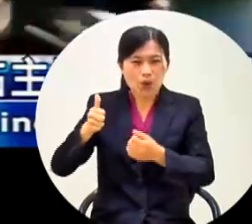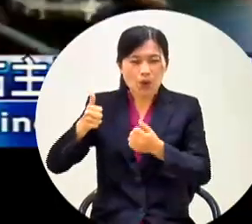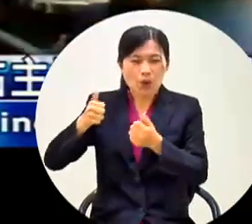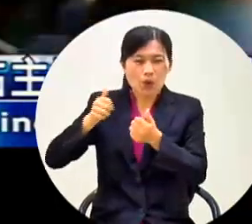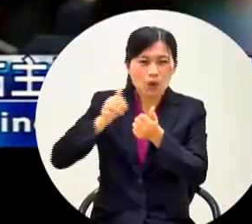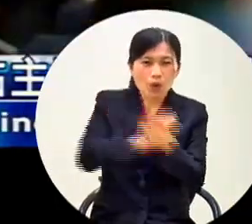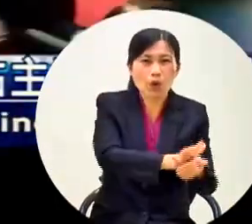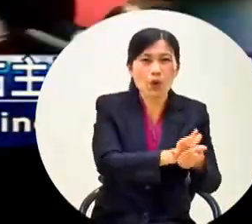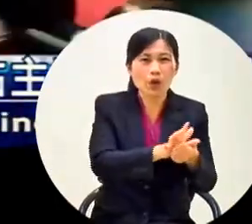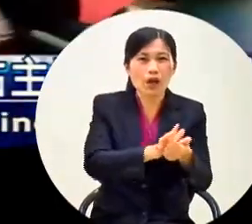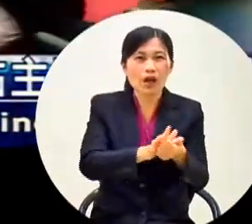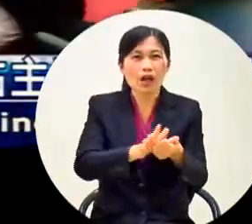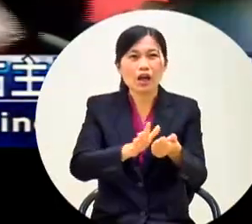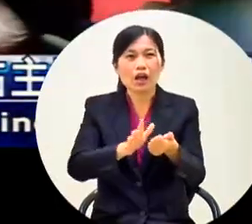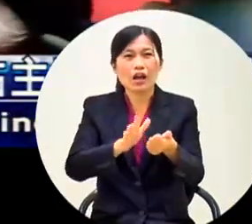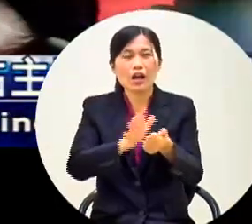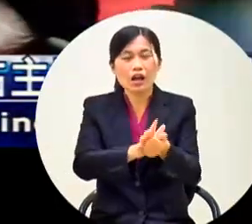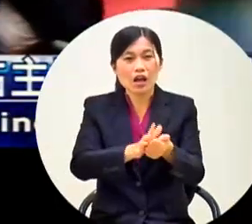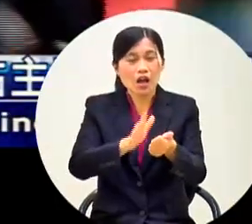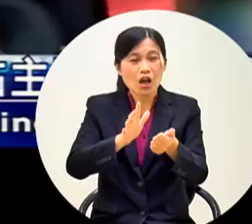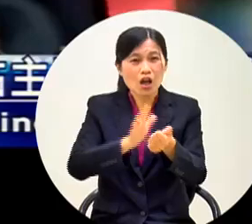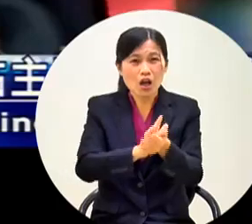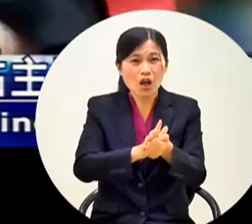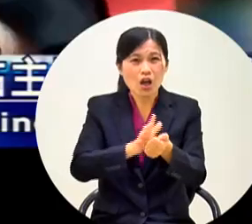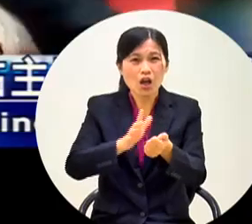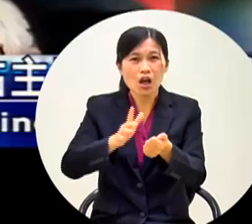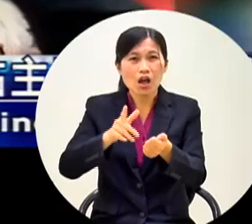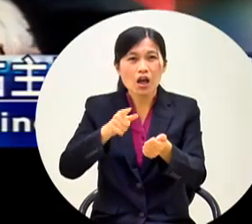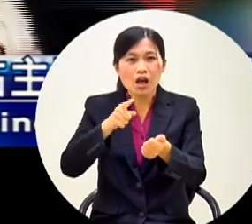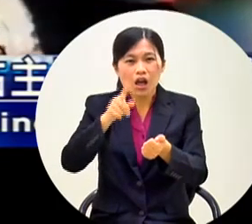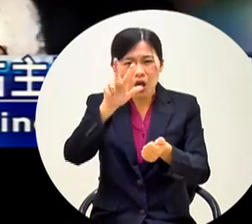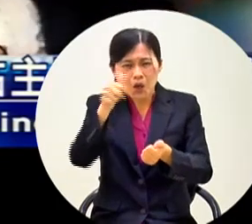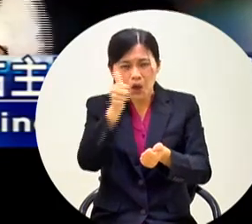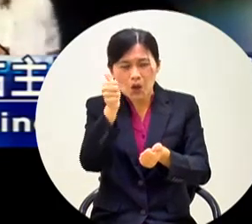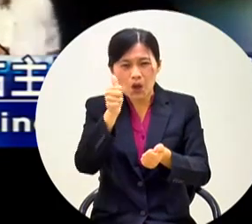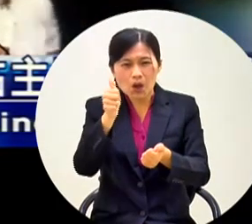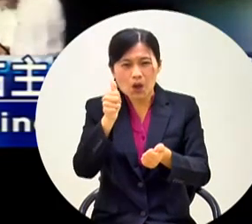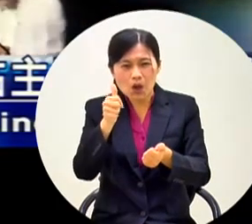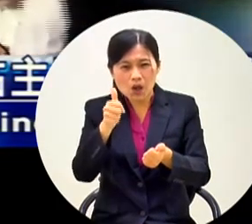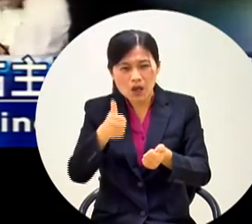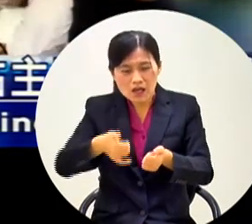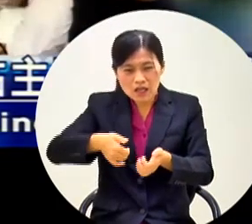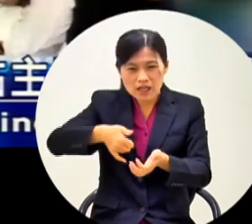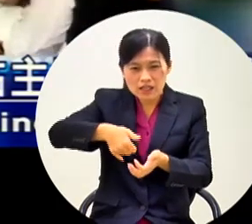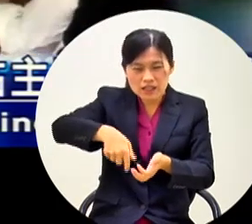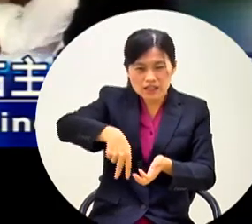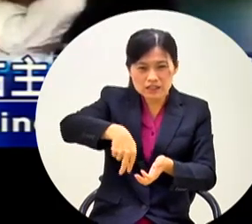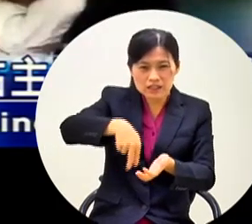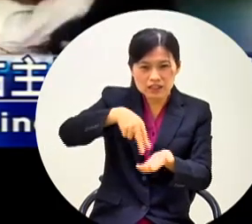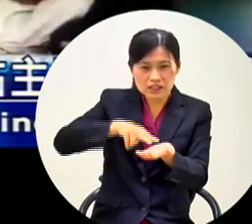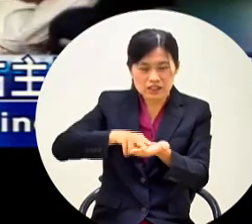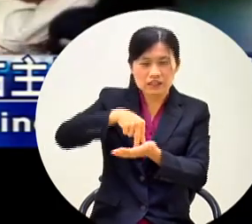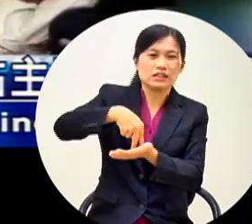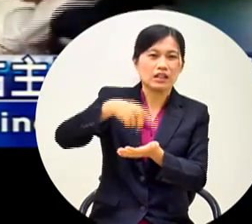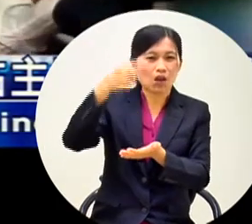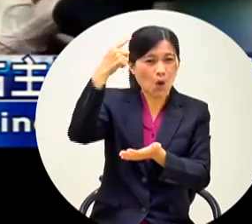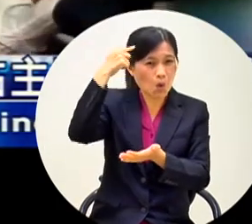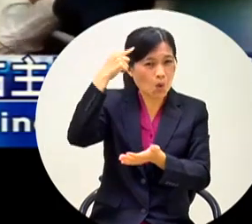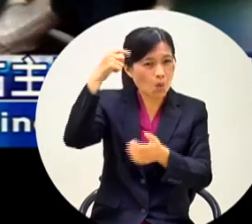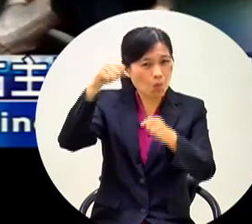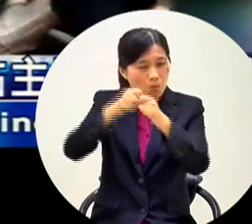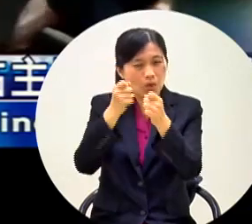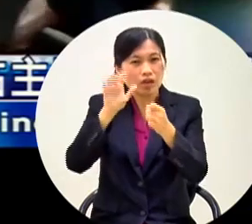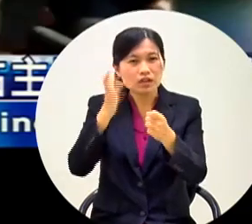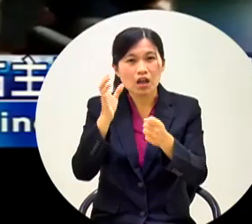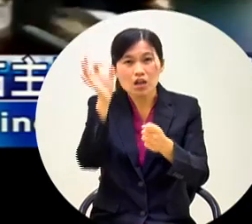挤，让刘德林撞到桌角。所以德林议员，我希望你早日康复，但是我帮你找到凶手了，是曾俊杰议员。